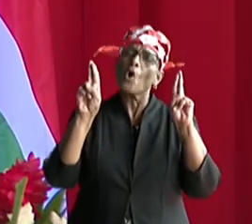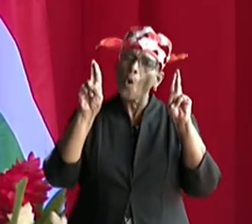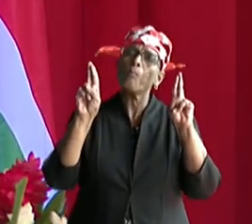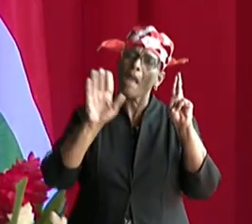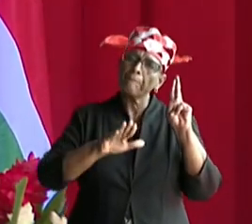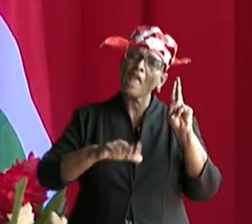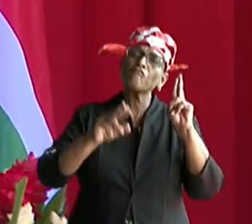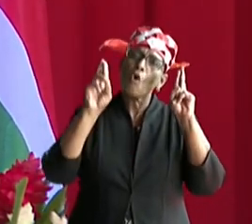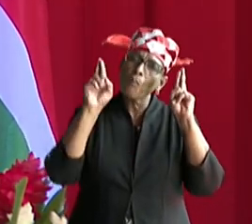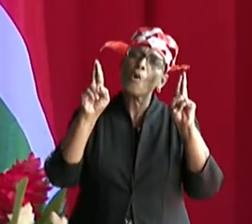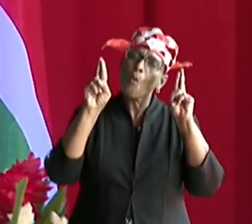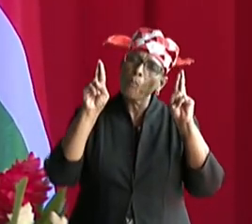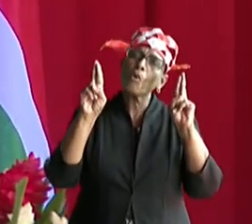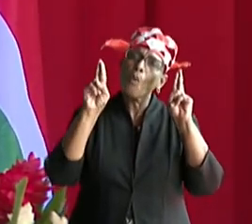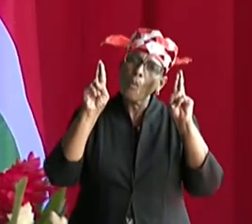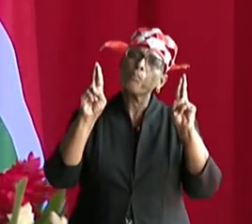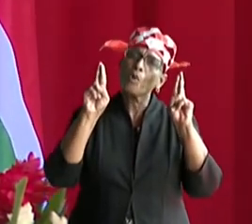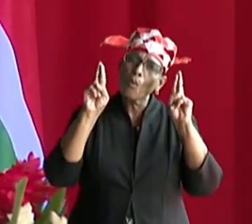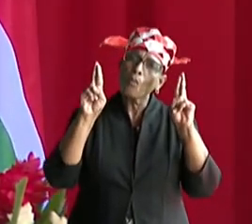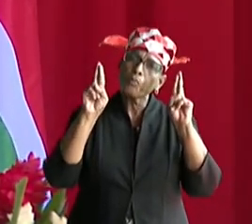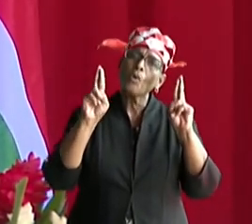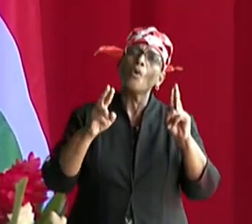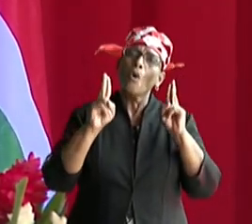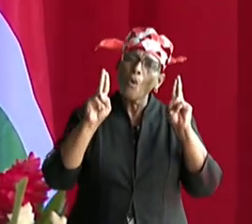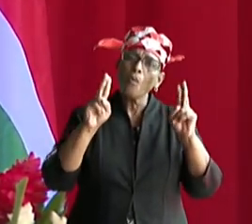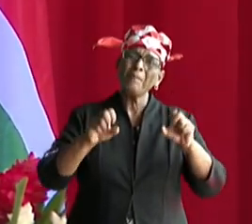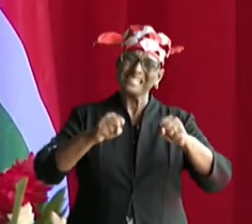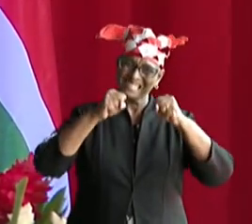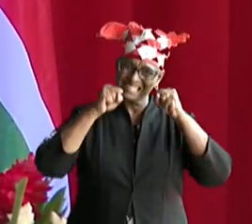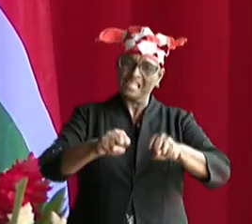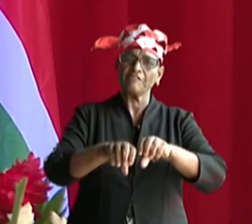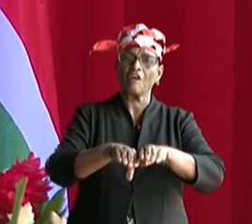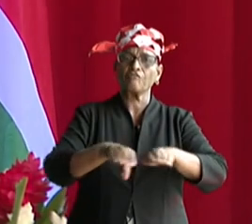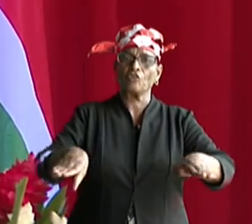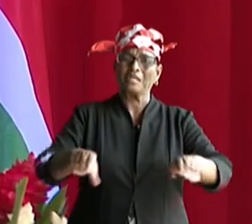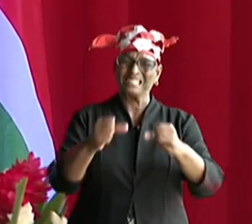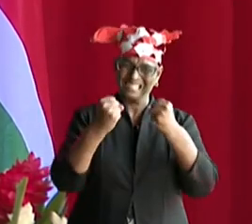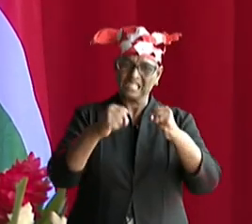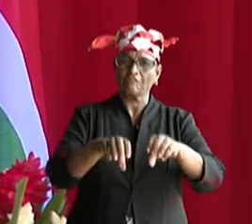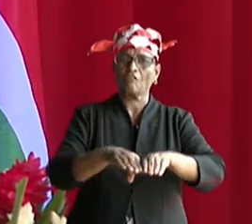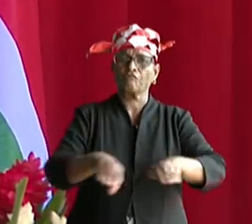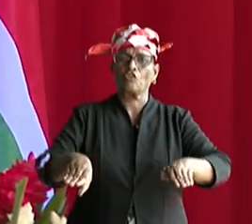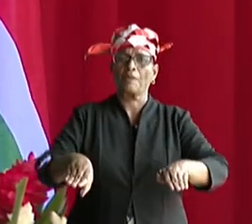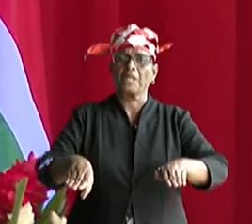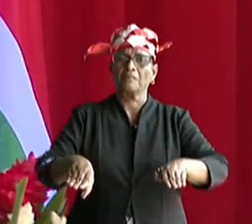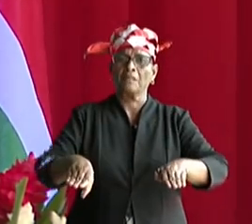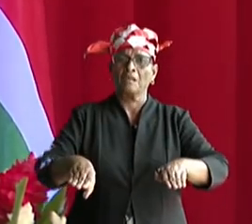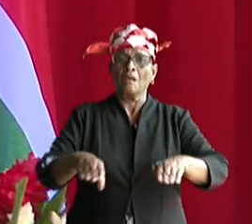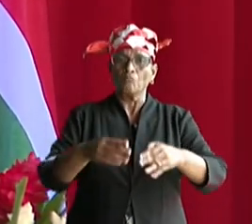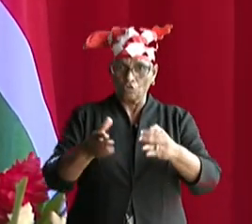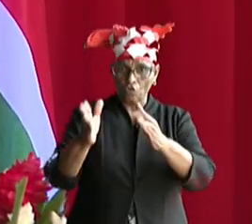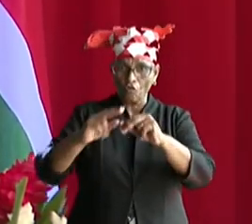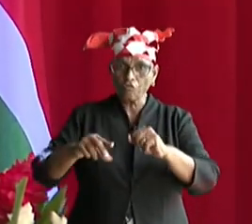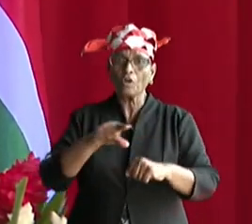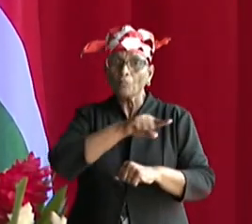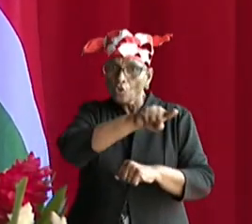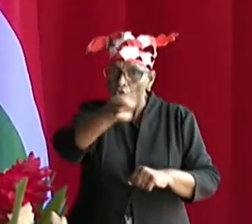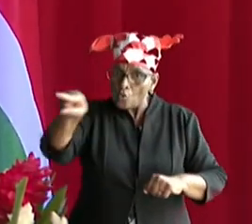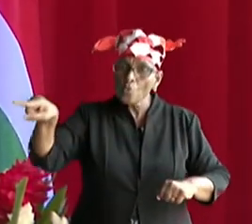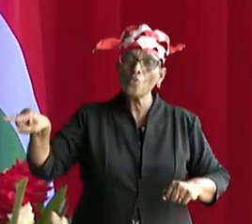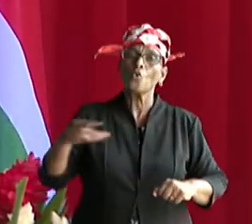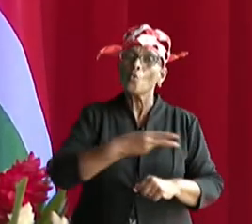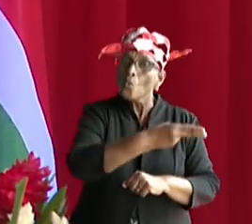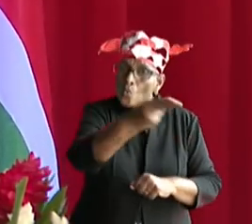zomaar hoop, maar hoop met een stevig fundament. Een fundament dat wordt gevormd door u,